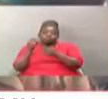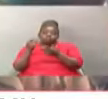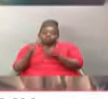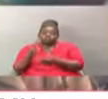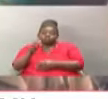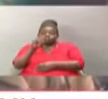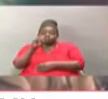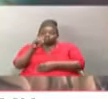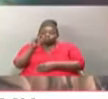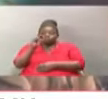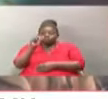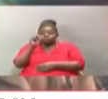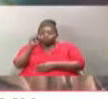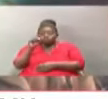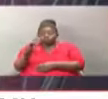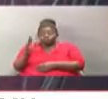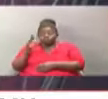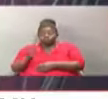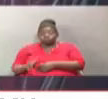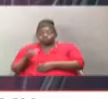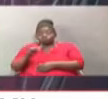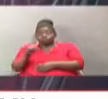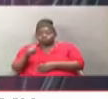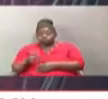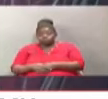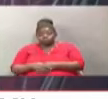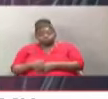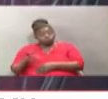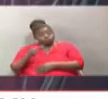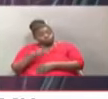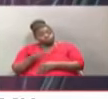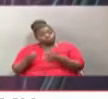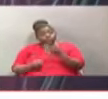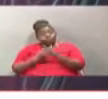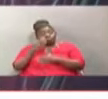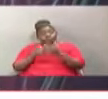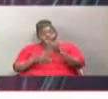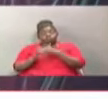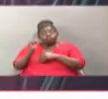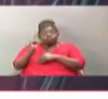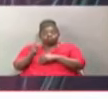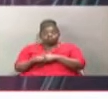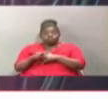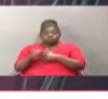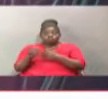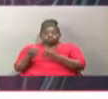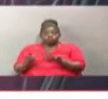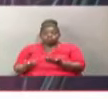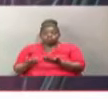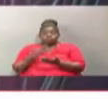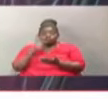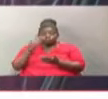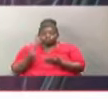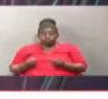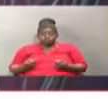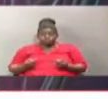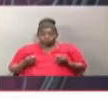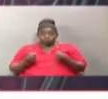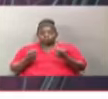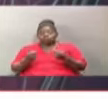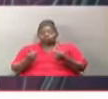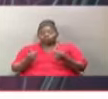umura okuyisanga obulungi bwemuli bamuyisa nnyo nti Allah abasobosezza n'abasiraamu abo bagenda okutambula ekyo